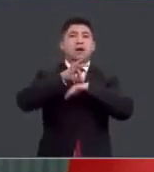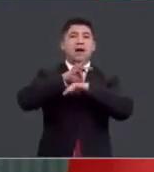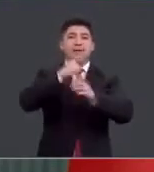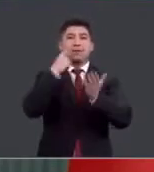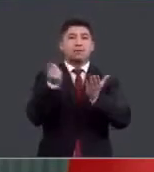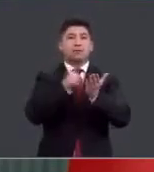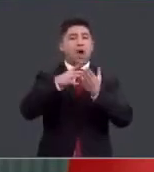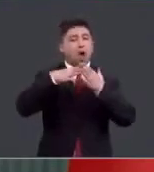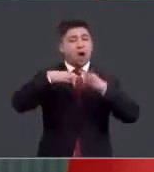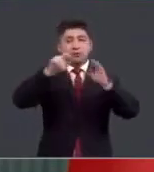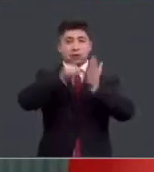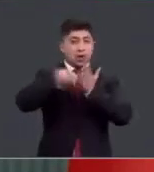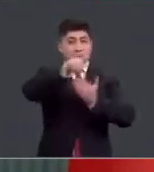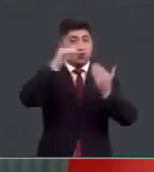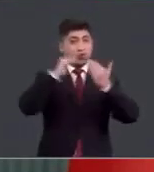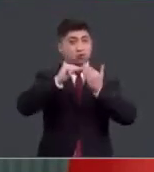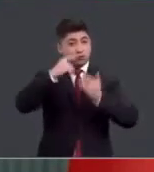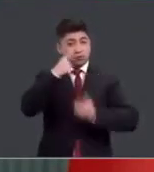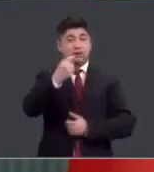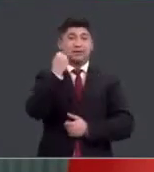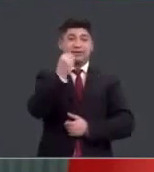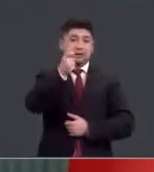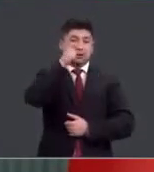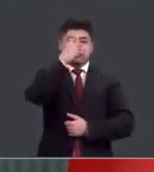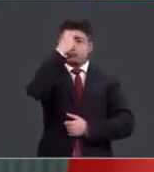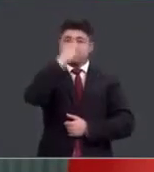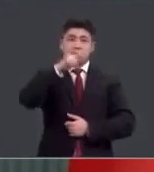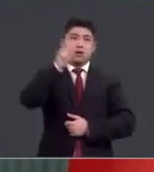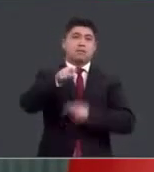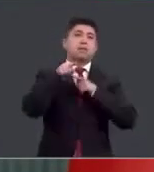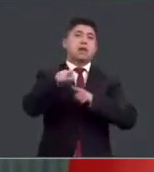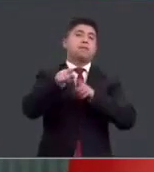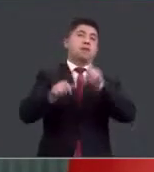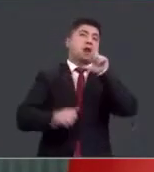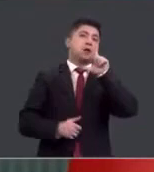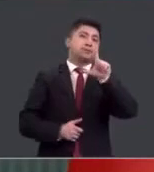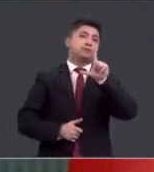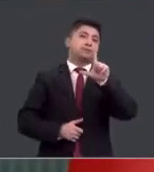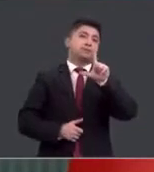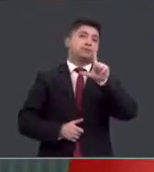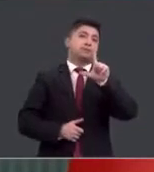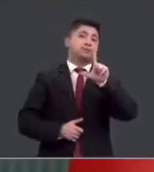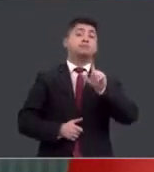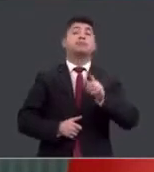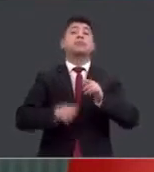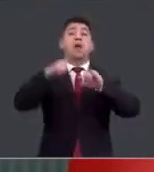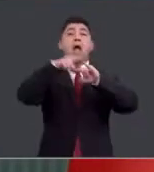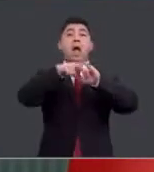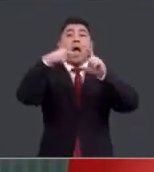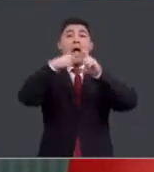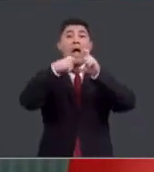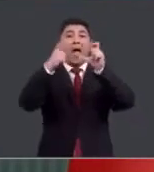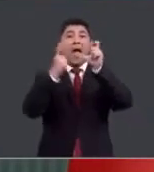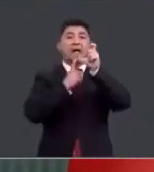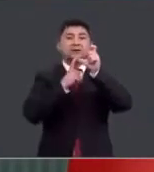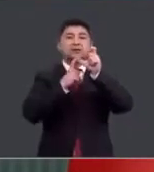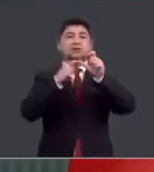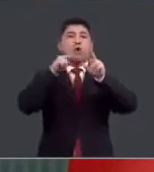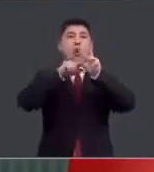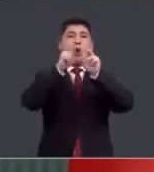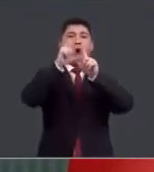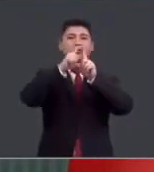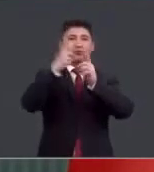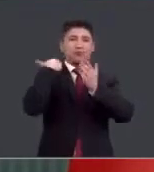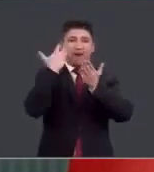rehberlerine uyulması hassasiyetle takip edilecektir bir his kodu uygulaması